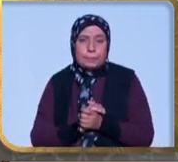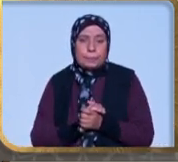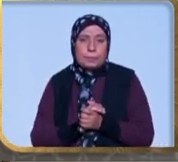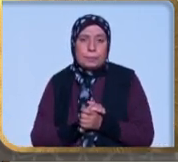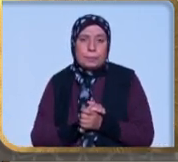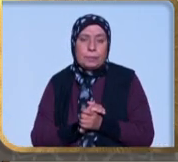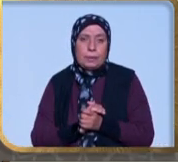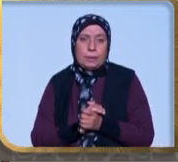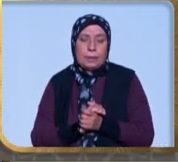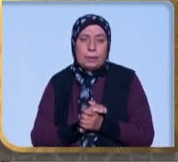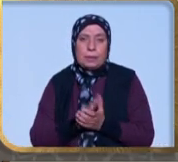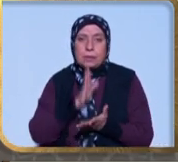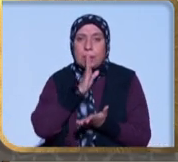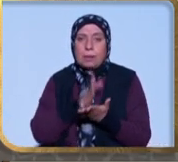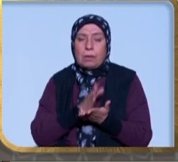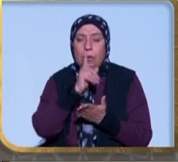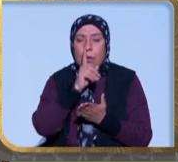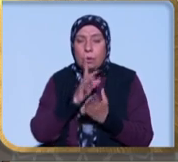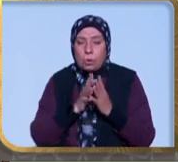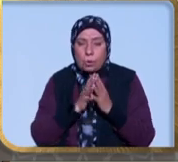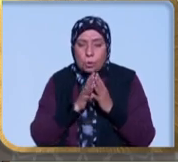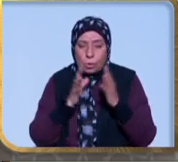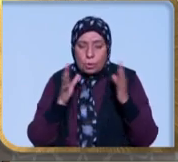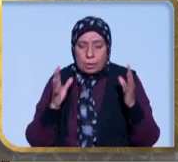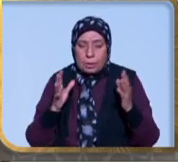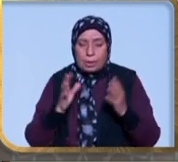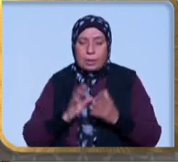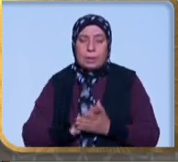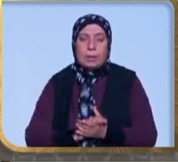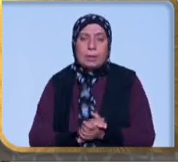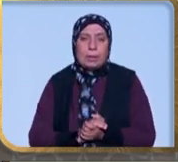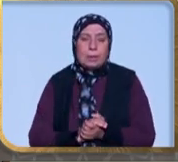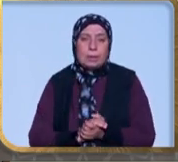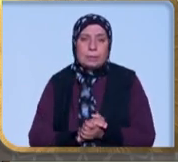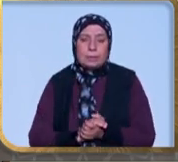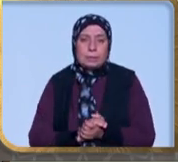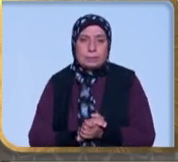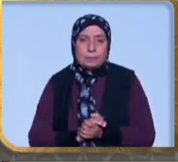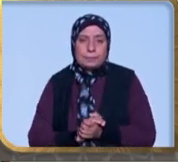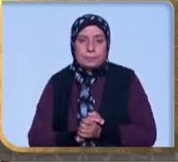الصدور. صدق الله